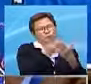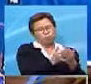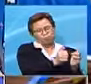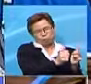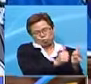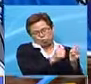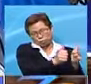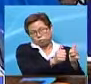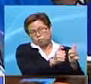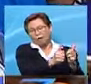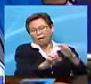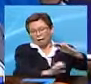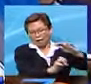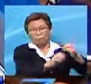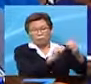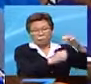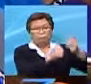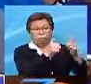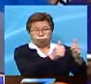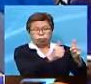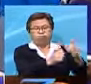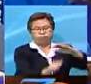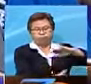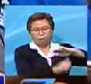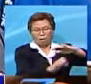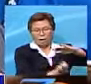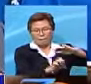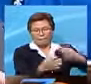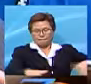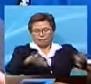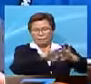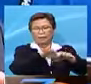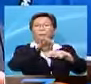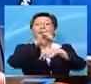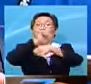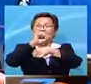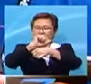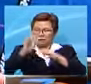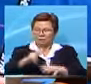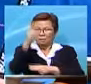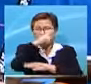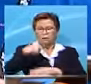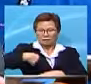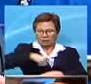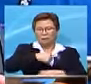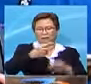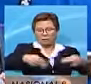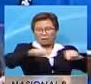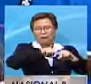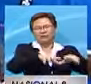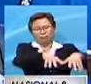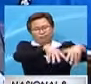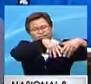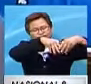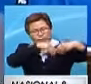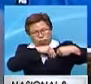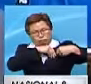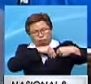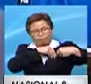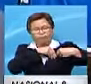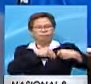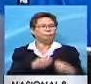merupakan elemen yang terpenting sekali sebagai penjawat awam yang patut nilai yang kita perlu dukong jadi tak ada lebih